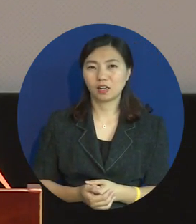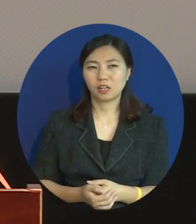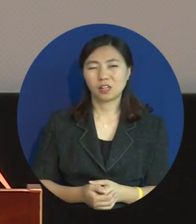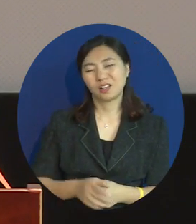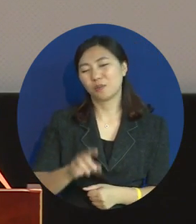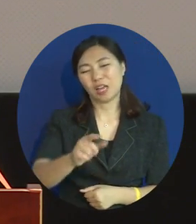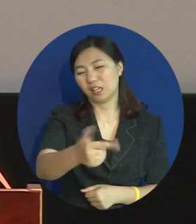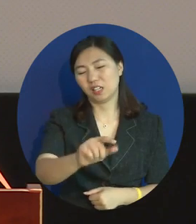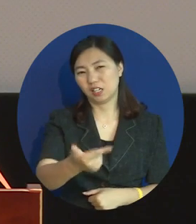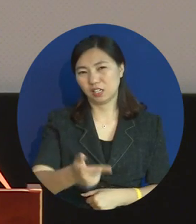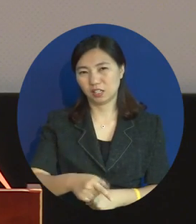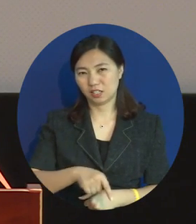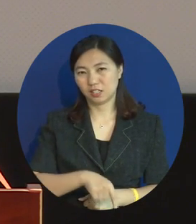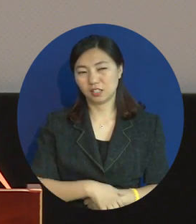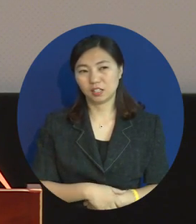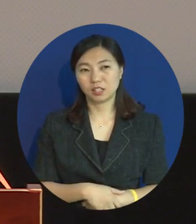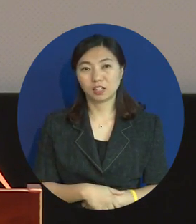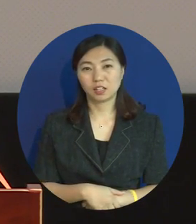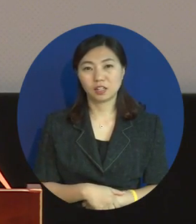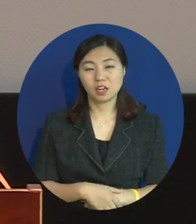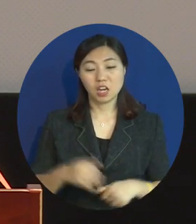그러면 안 한다. 파이다.